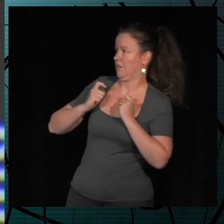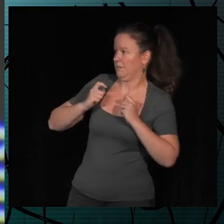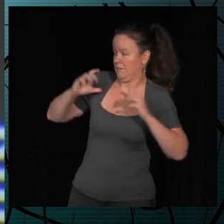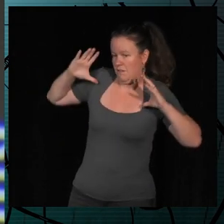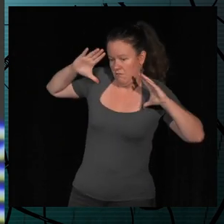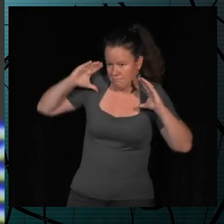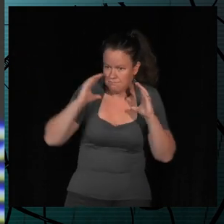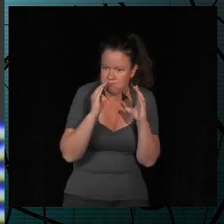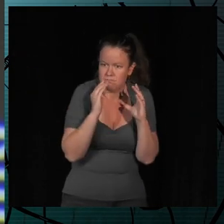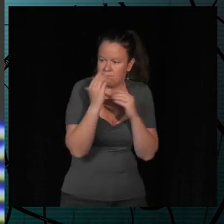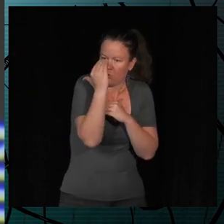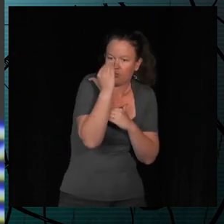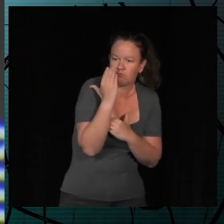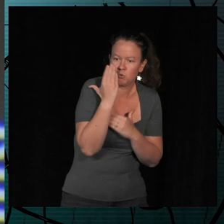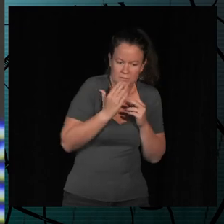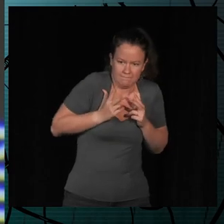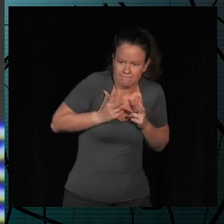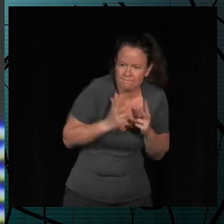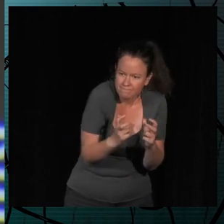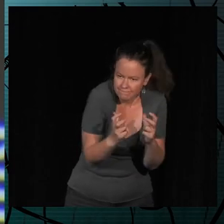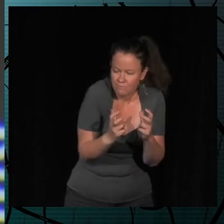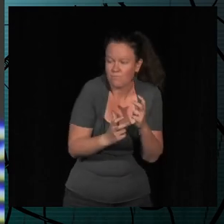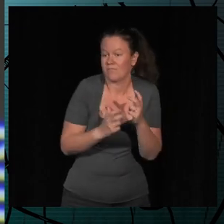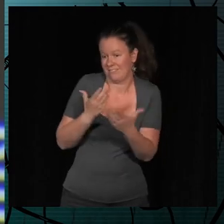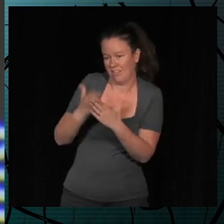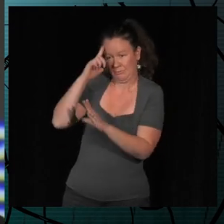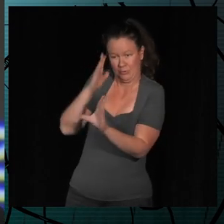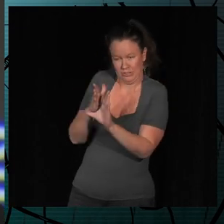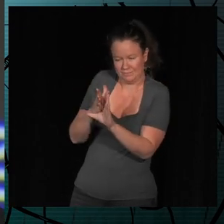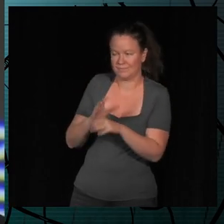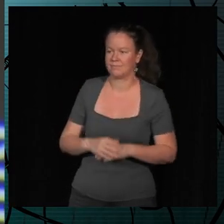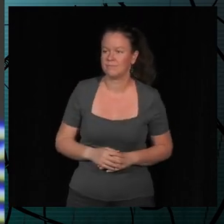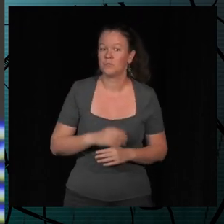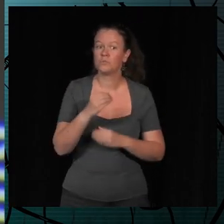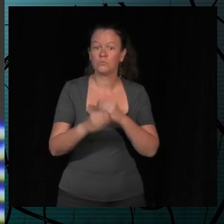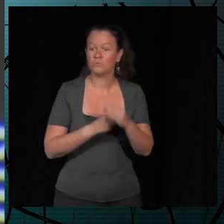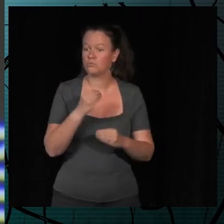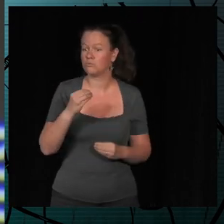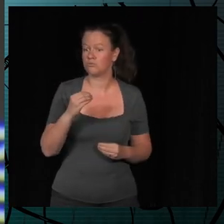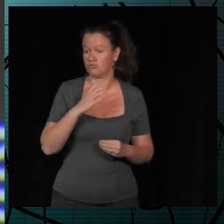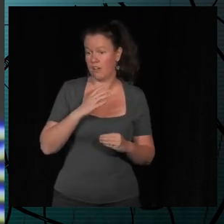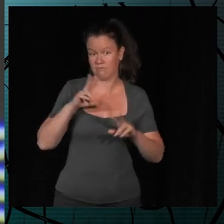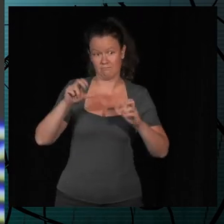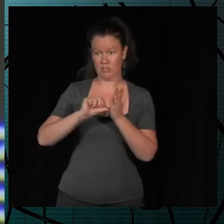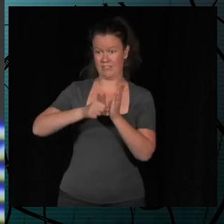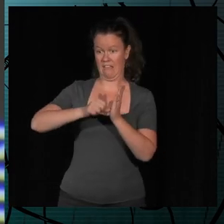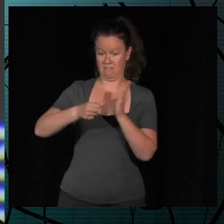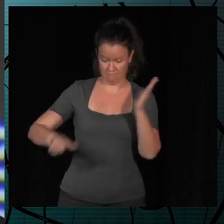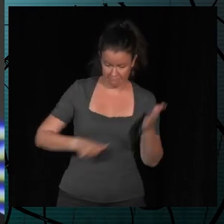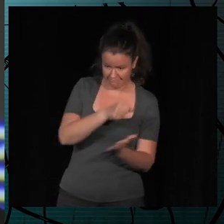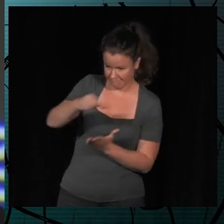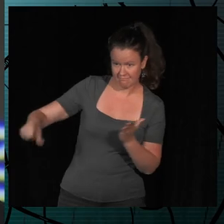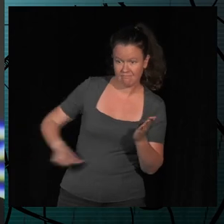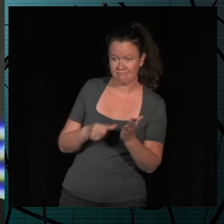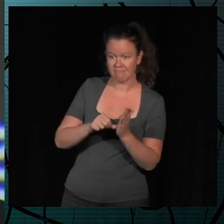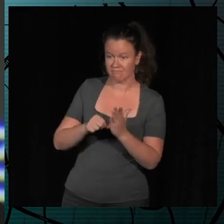consultation psychologie est toujours intéressante et puis il y en a tout simplement qui qui font leur crise d'adolescence hein quand